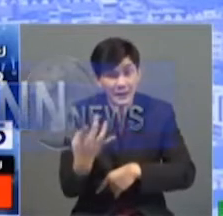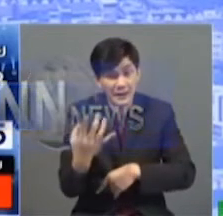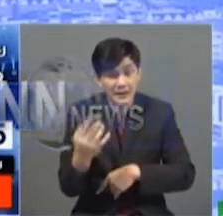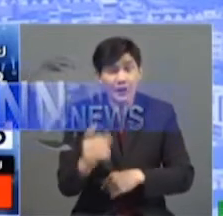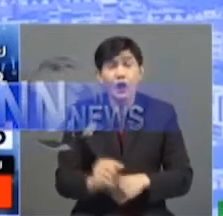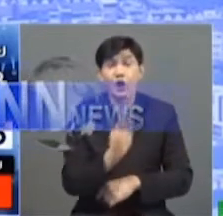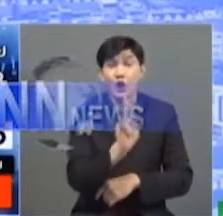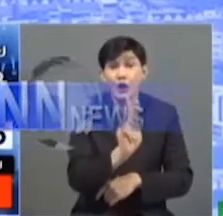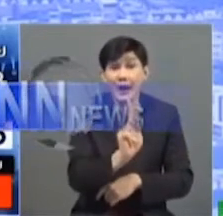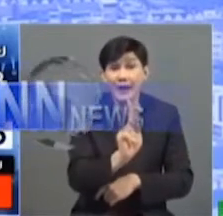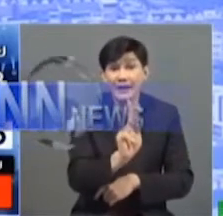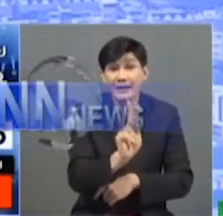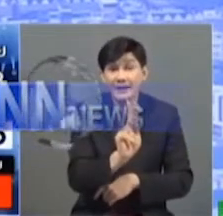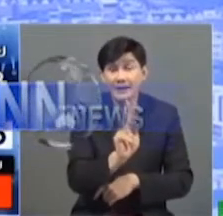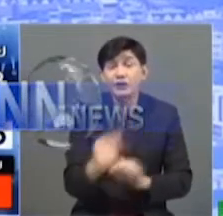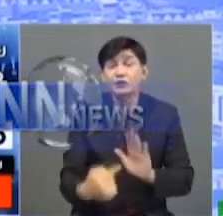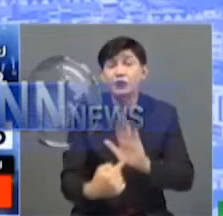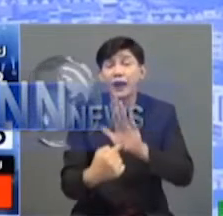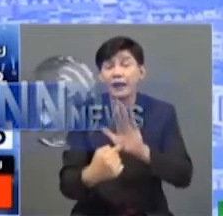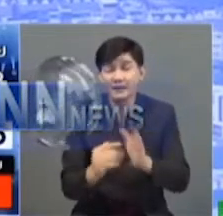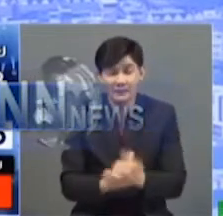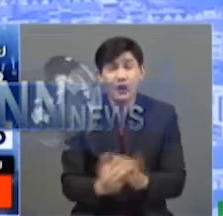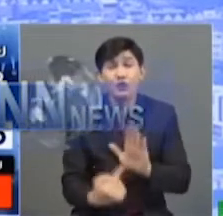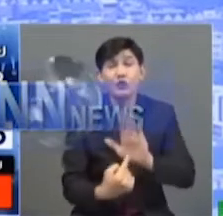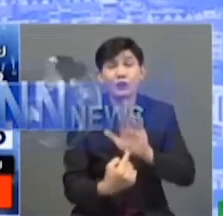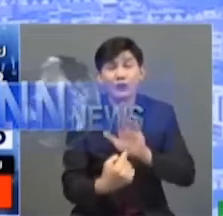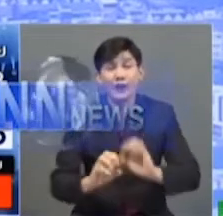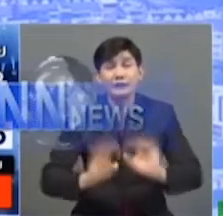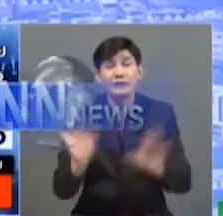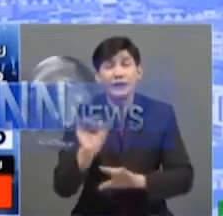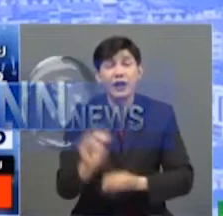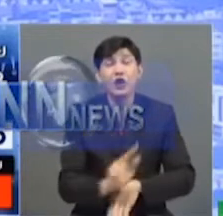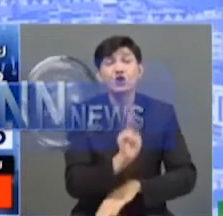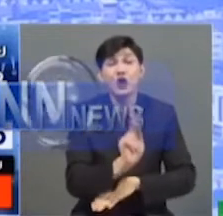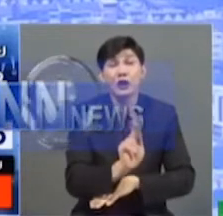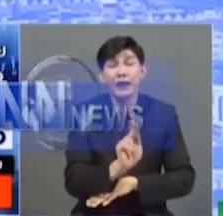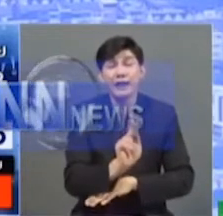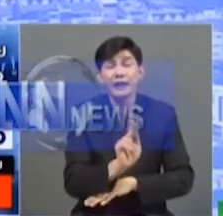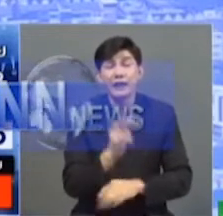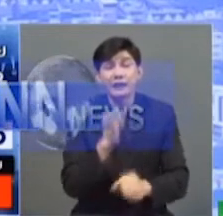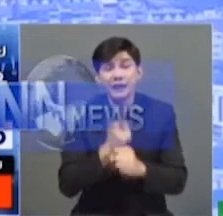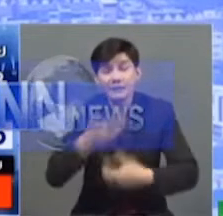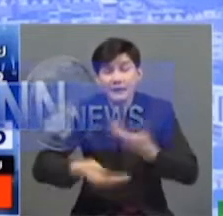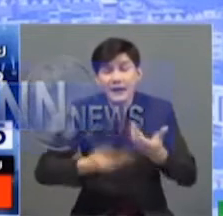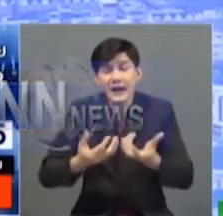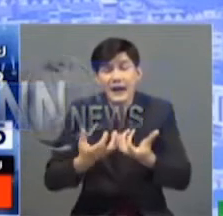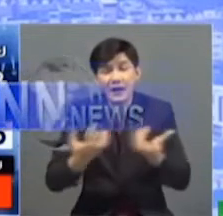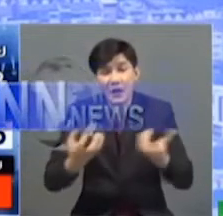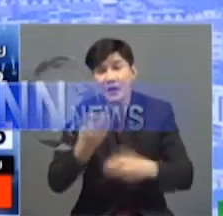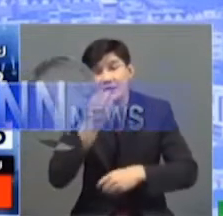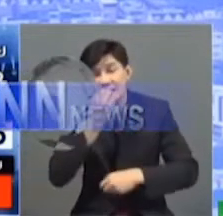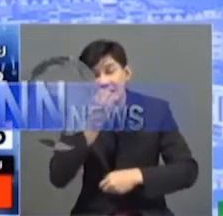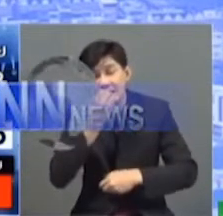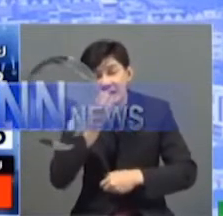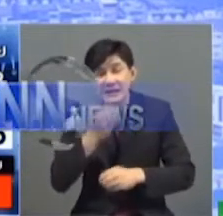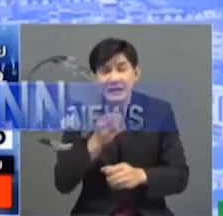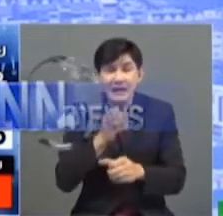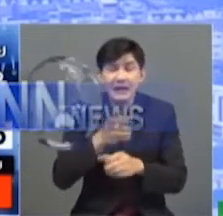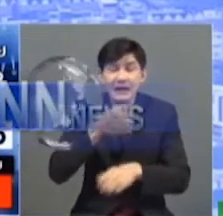นจะต้องเข้าสถานที่ที่รัฐจัดไว้ให้สำหรับมาตรการเคอร์ฟิวพบผู้ออกนอกเคหสถานหลังเวลา 22:00 น.ถึง 4:00